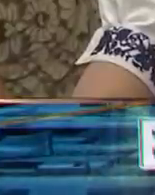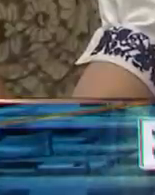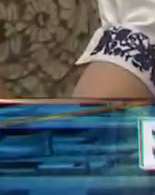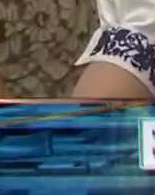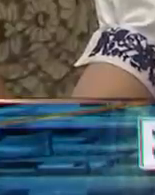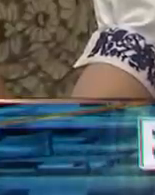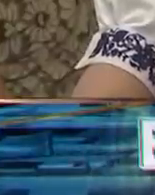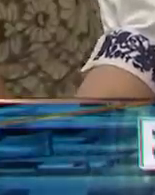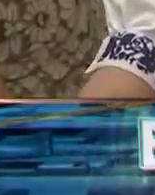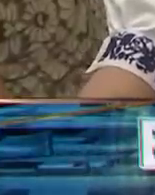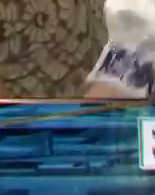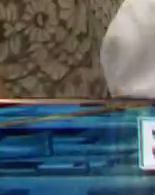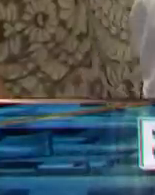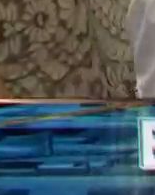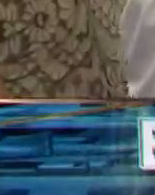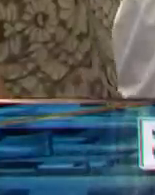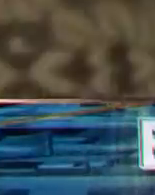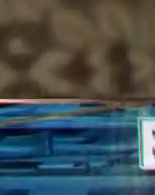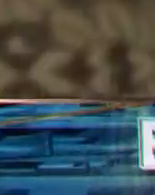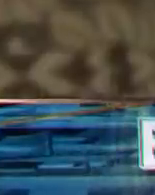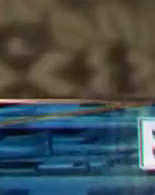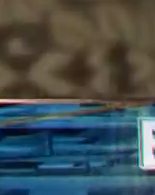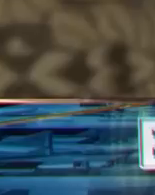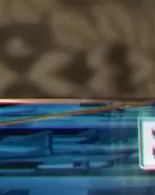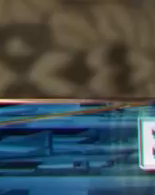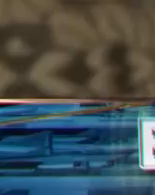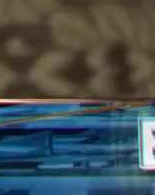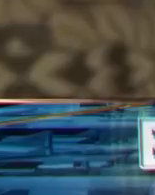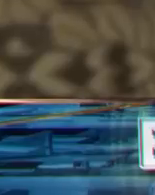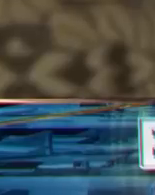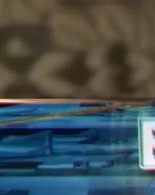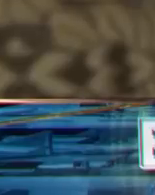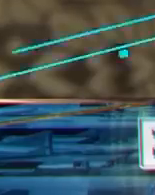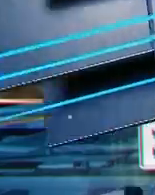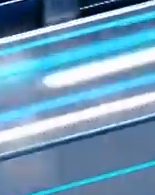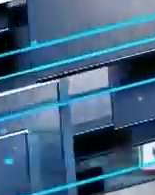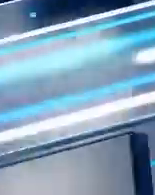пандемияға орай биыл басқаша өтті. Онлайн шара да құттықтауларда.